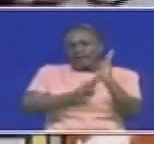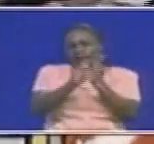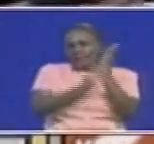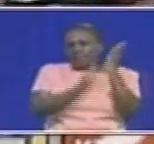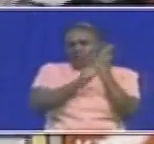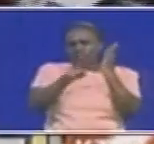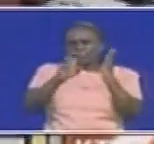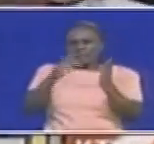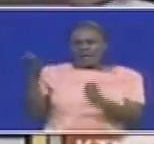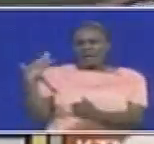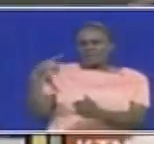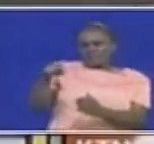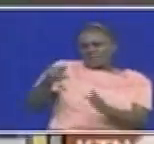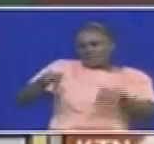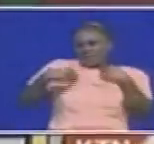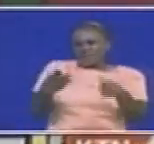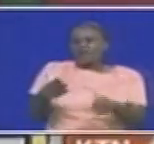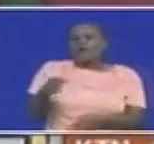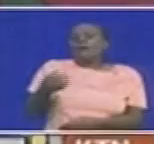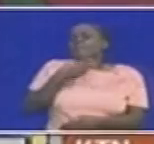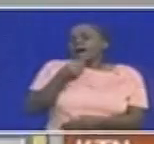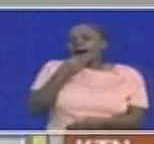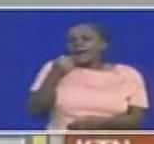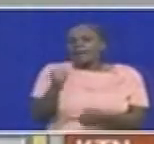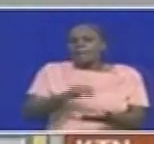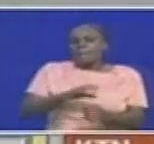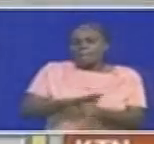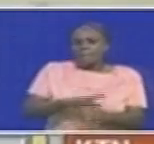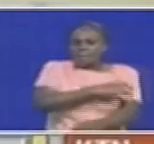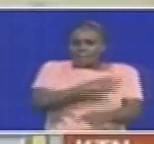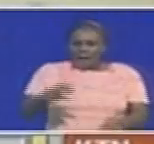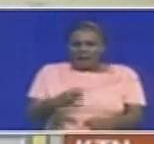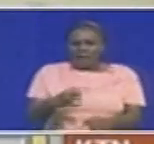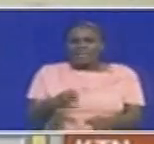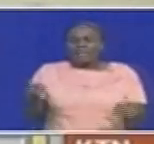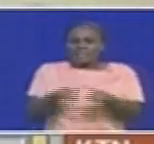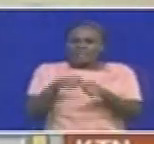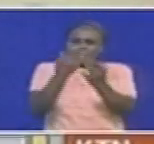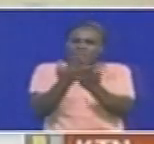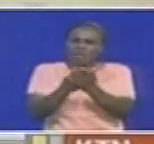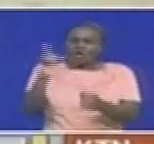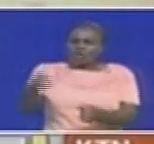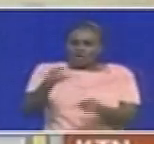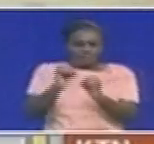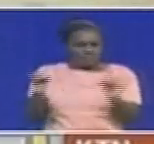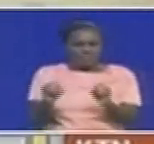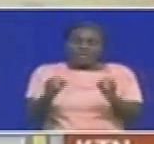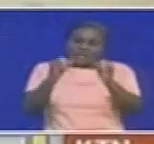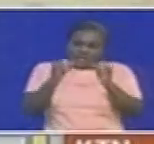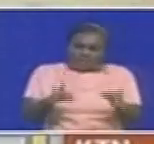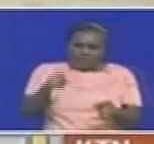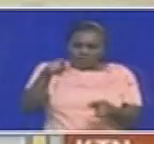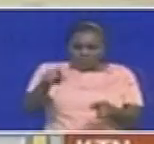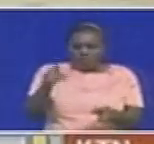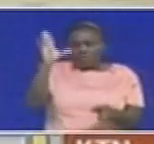awali vilionekana kumpa nguvu mwanamke katika uhusiano wa ndoa. Miongoni mwao ni pendekezo kuwa haitakuwa hatia kwa yeyote atakayeposa na